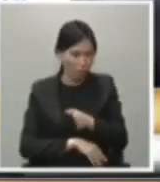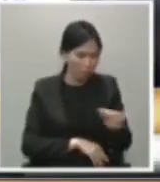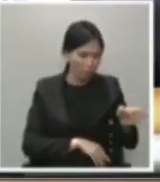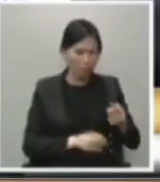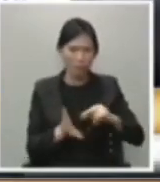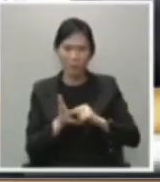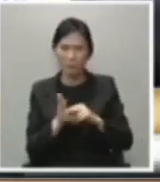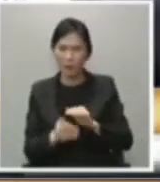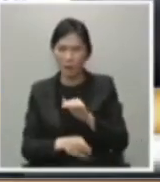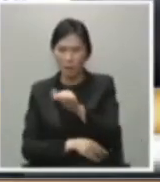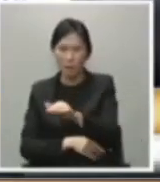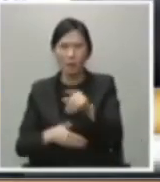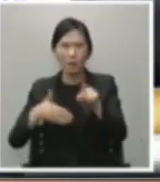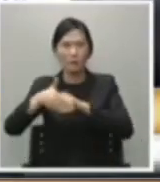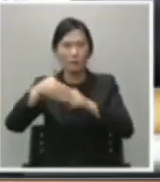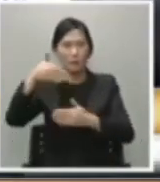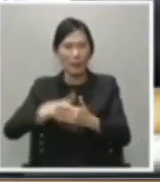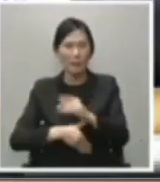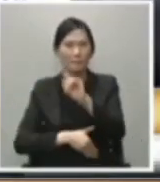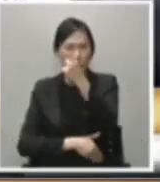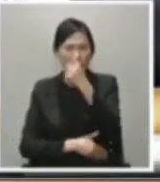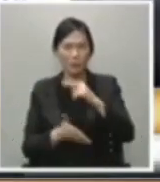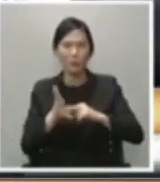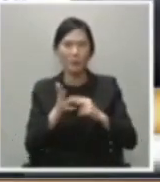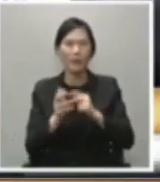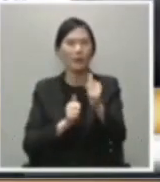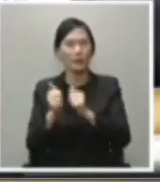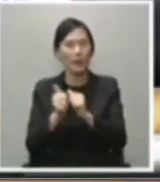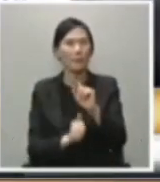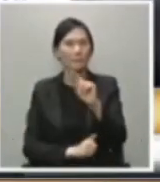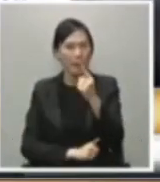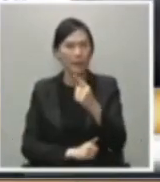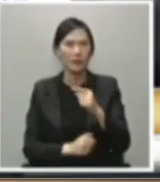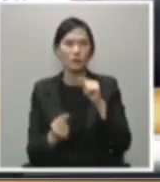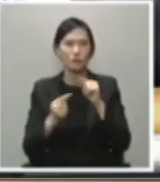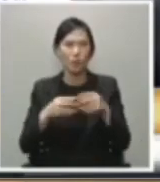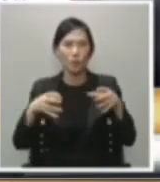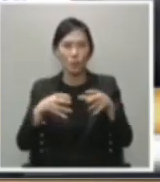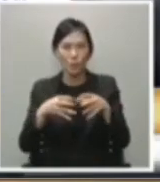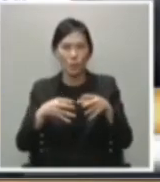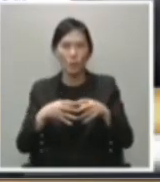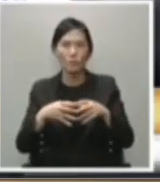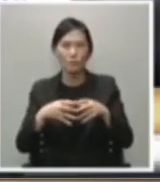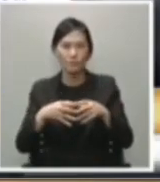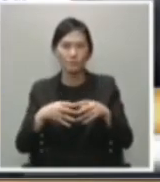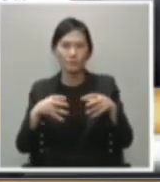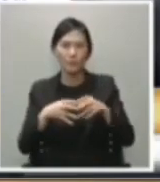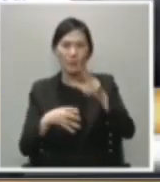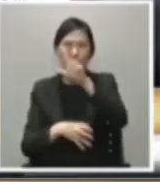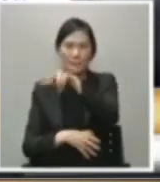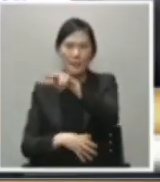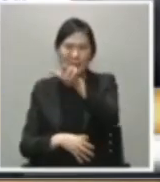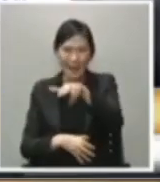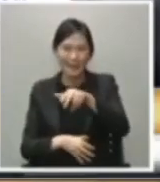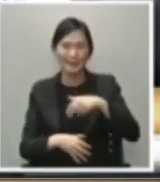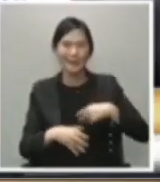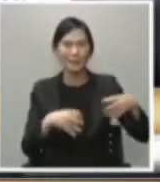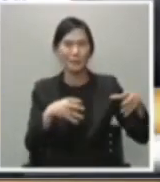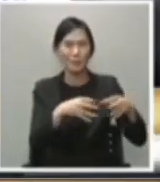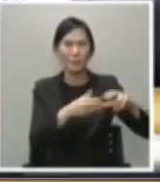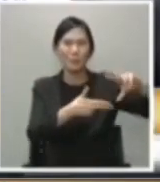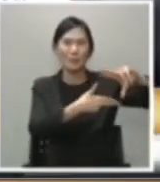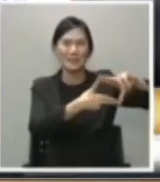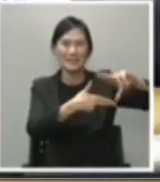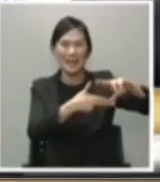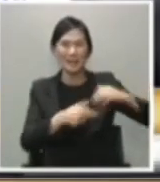ได้ก็มีการเลือกตั้งใหม่ครับเลือกตั้งใหม่แข่งขันกันใหม่พรรคพลังประชาชน พรรคเพื่อไทยสู้กับพรรคพลังประชารัฐ